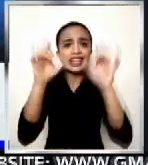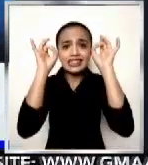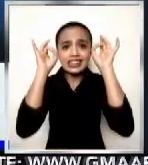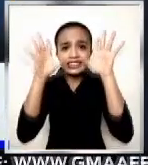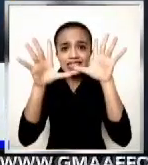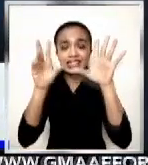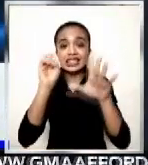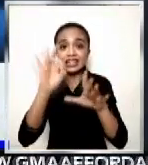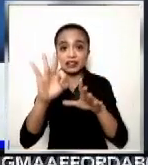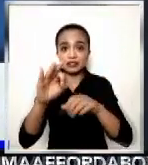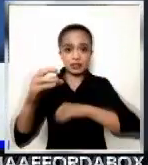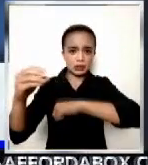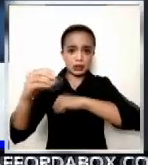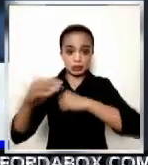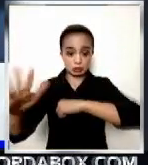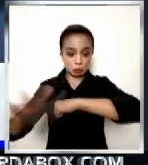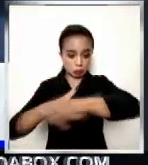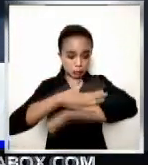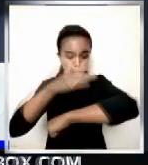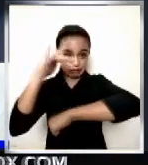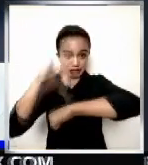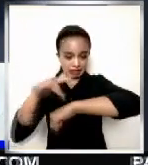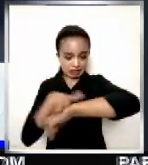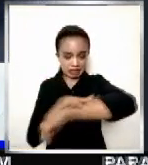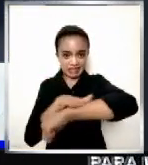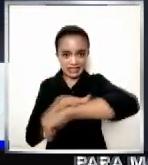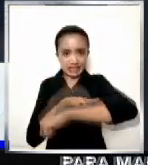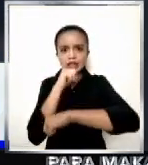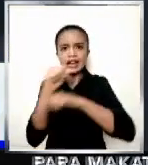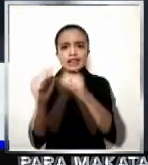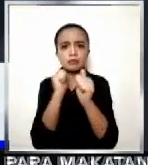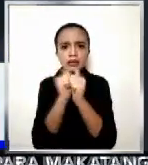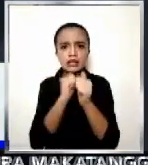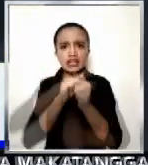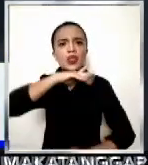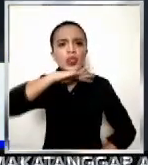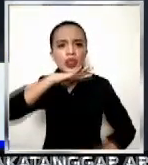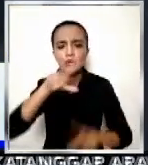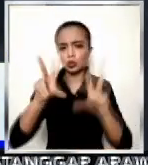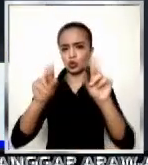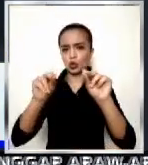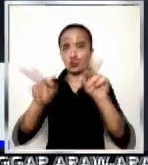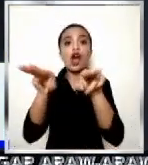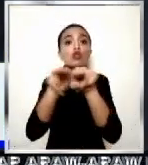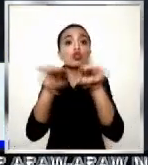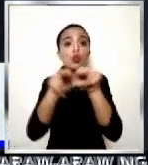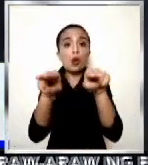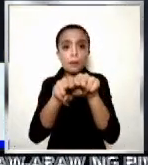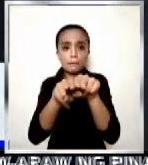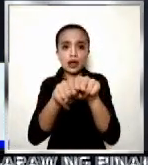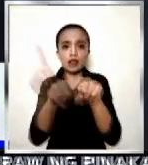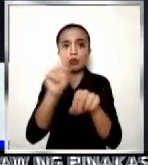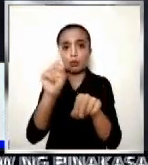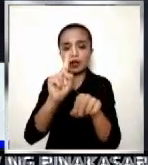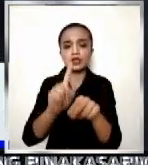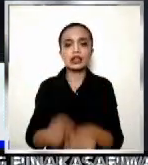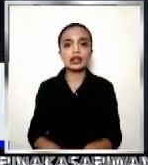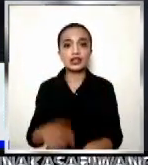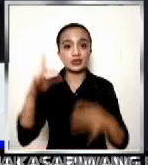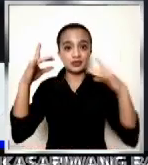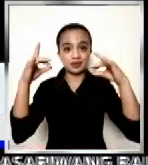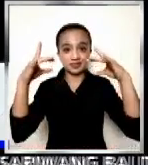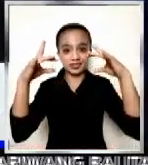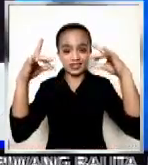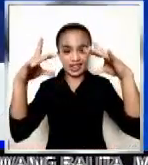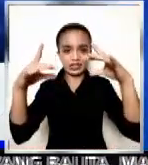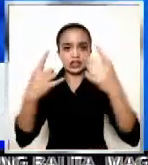balat. Hindi rin ito senyales ng pulusyon. Normal lang naman daw na inaago sa dalampasigan ang mga bioluminescent phytoplankton, pero